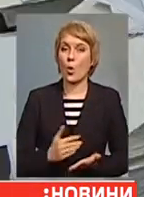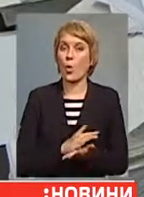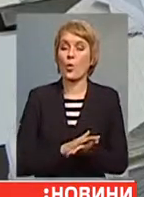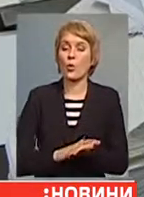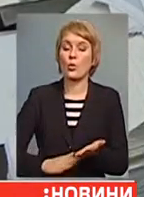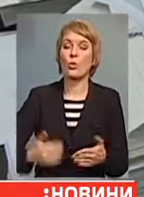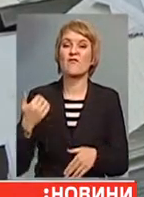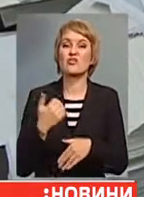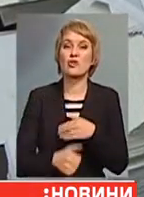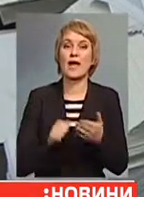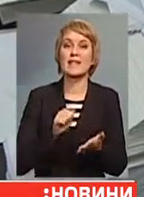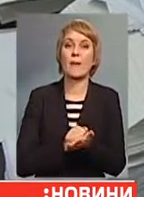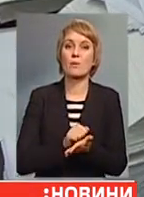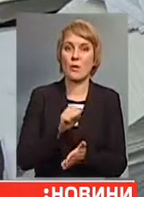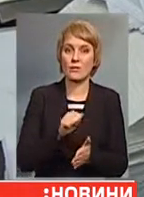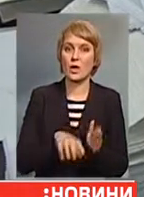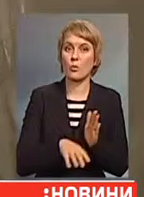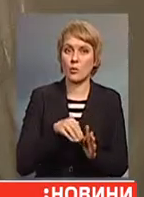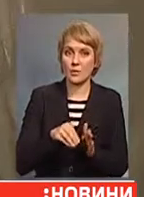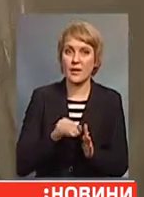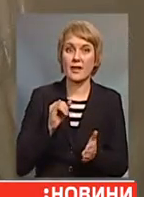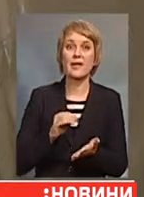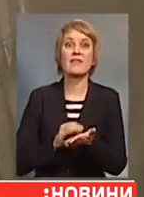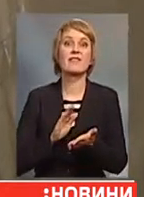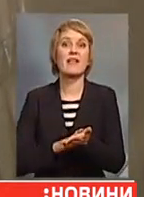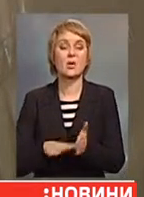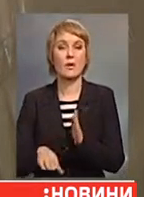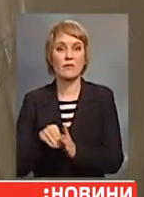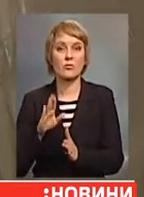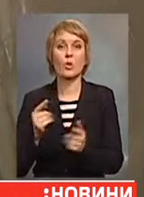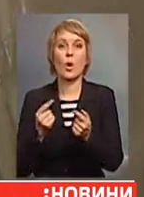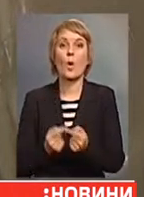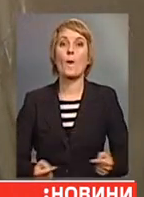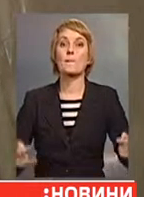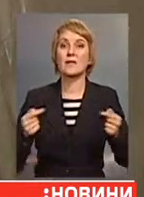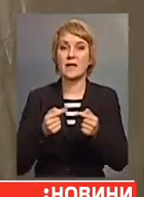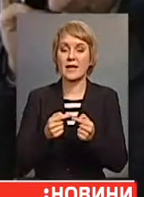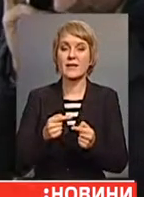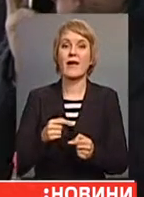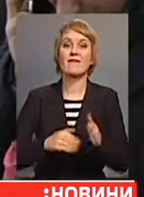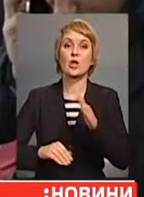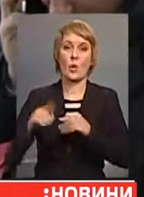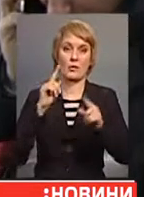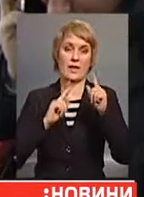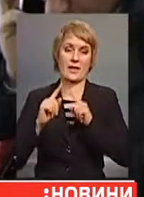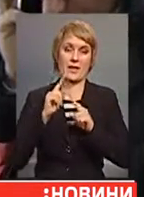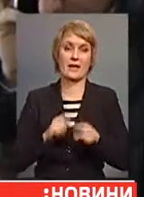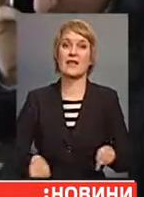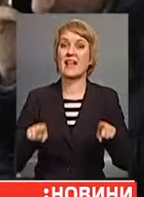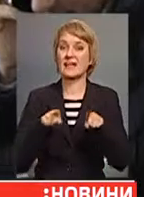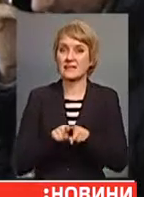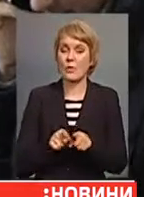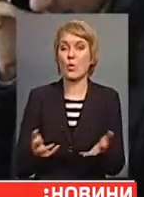у Маріуполі, як і дату самих виборів, має визначити Верховна Рада, каже речник ЦВК Костянтин Хівренко. Так само вона